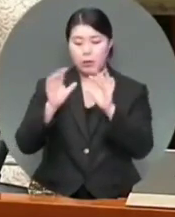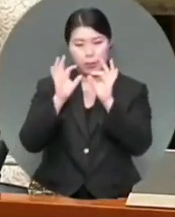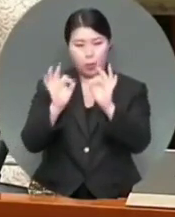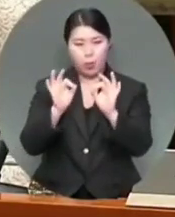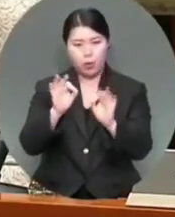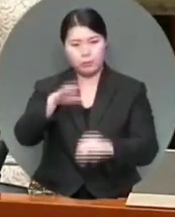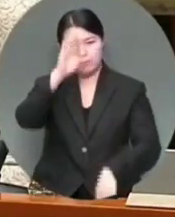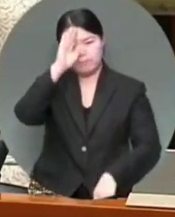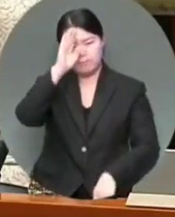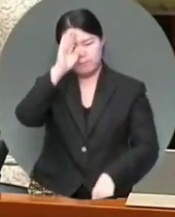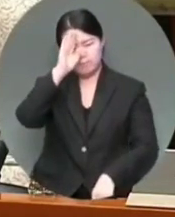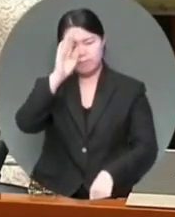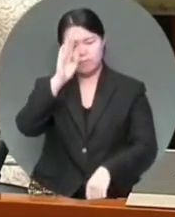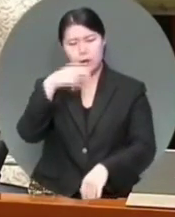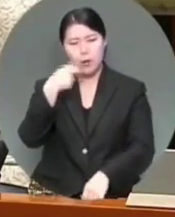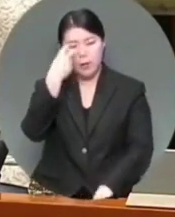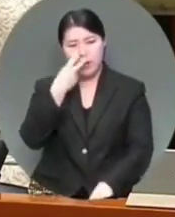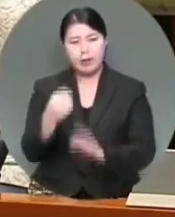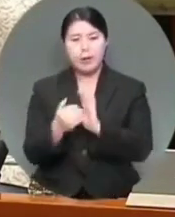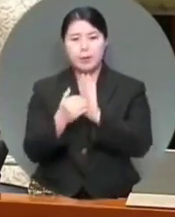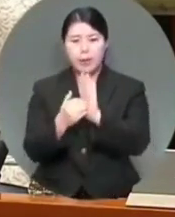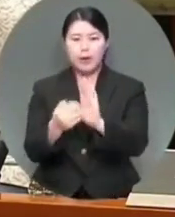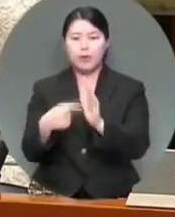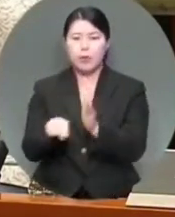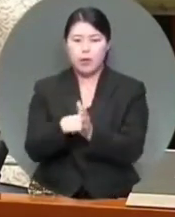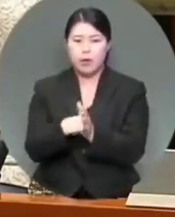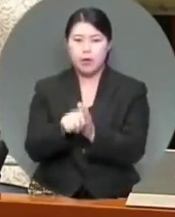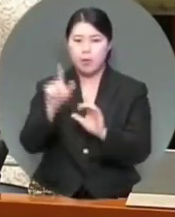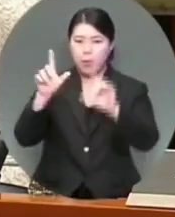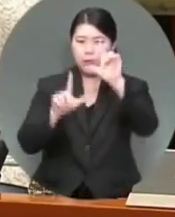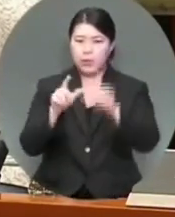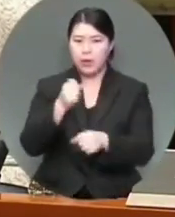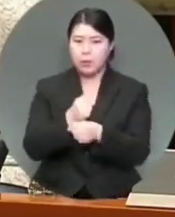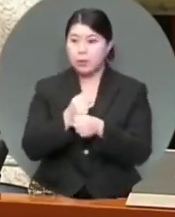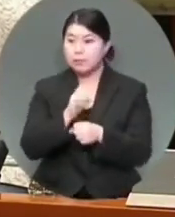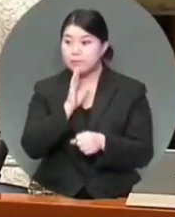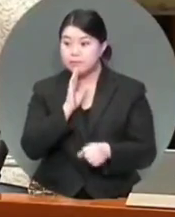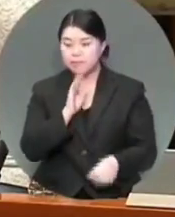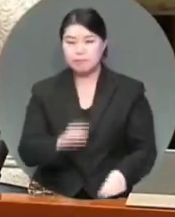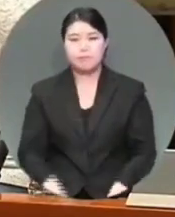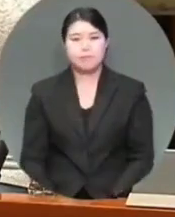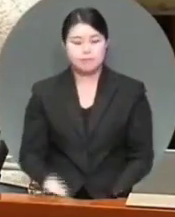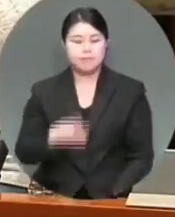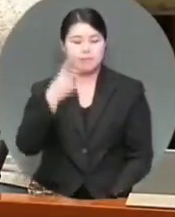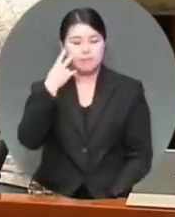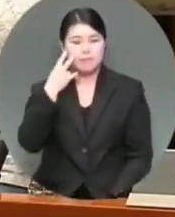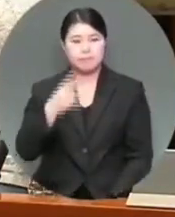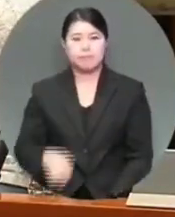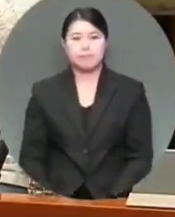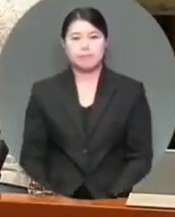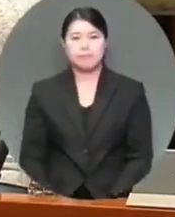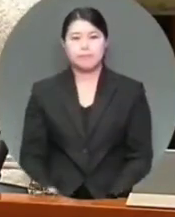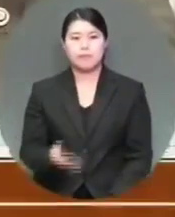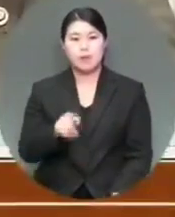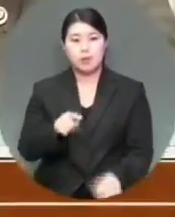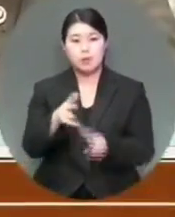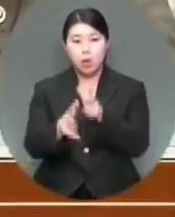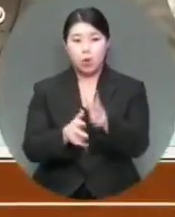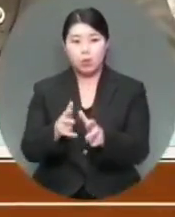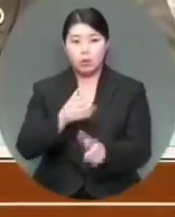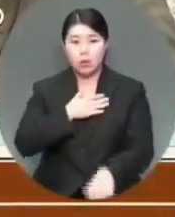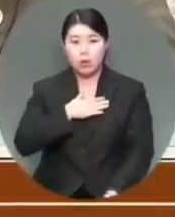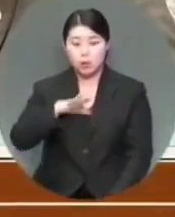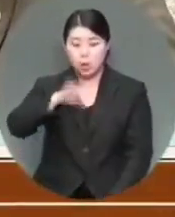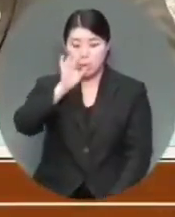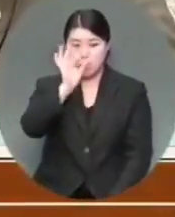만성 질환을 예방 관리하는 모델을 개발하고 있었던 거죠. 네, 그렇습니다. 근데 이 사업에 제가 직접 처음에